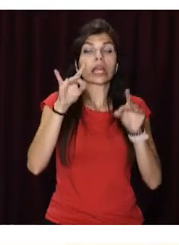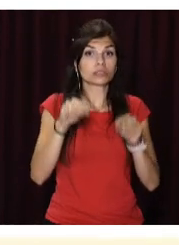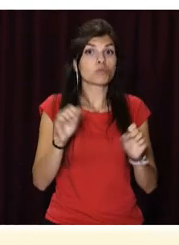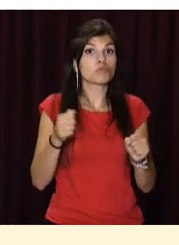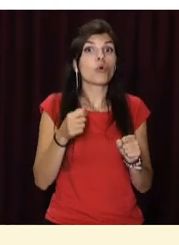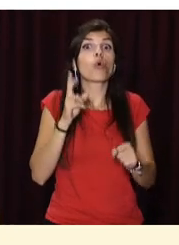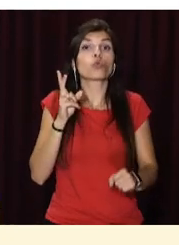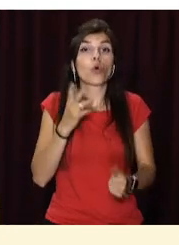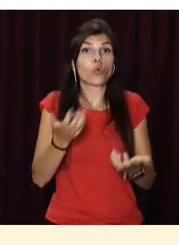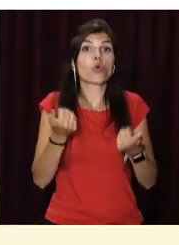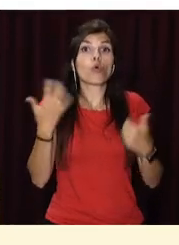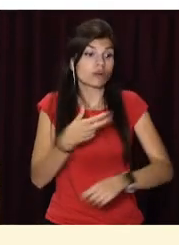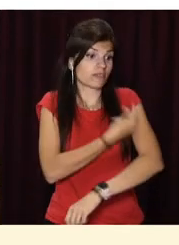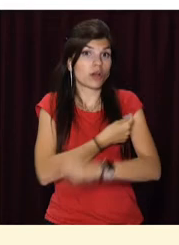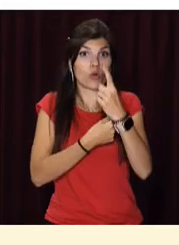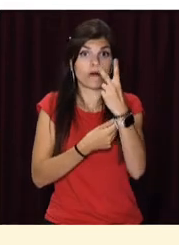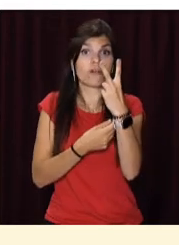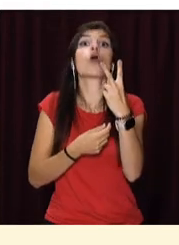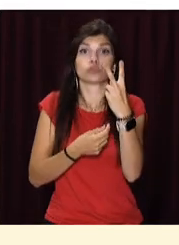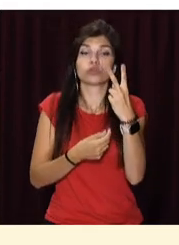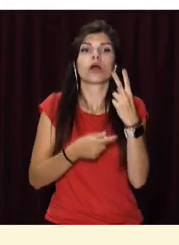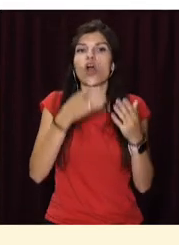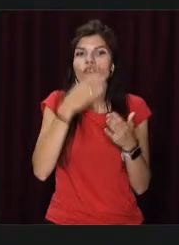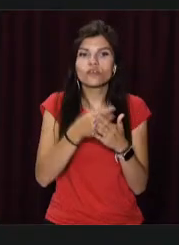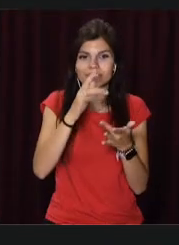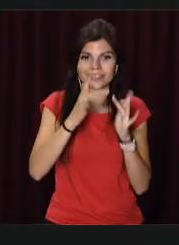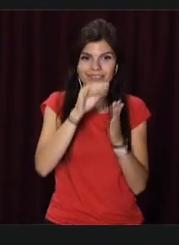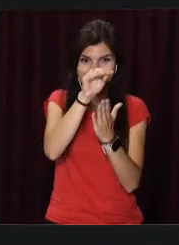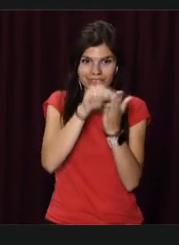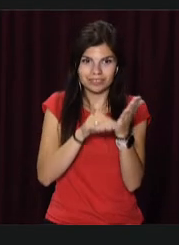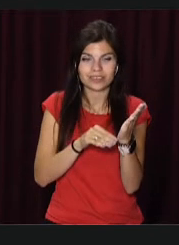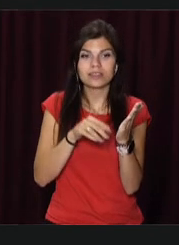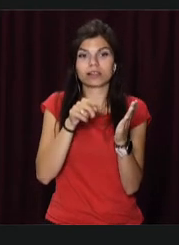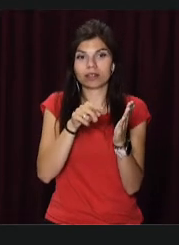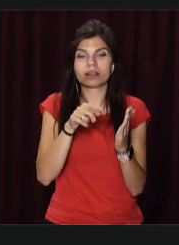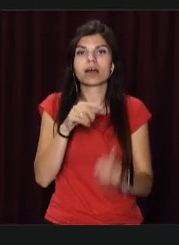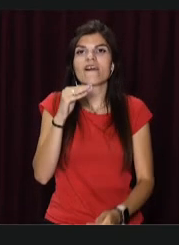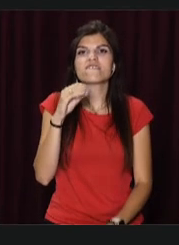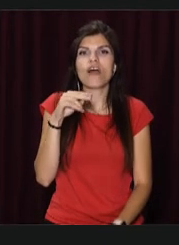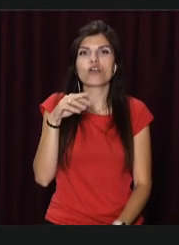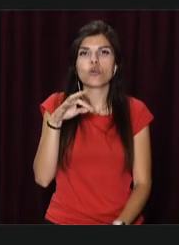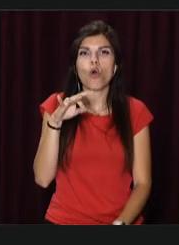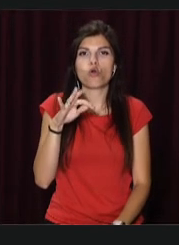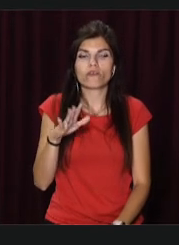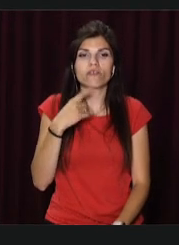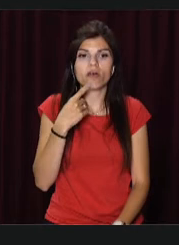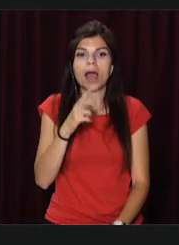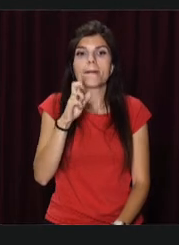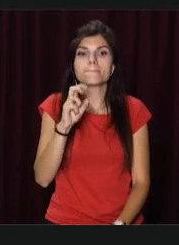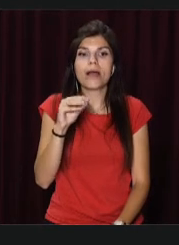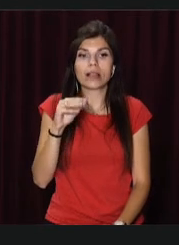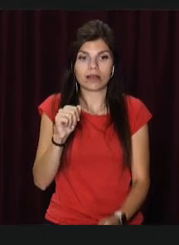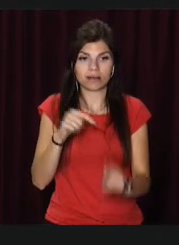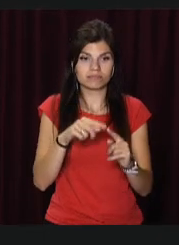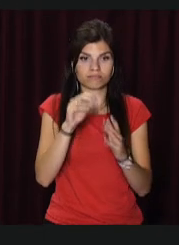отримав вже 2 дози вакцини. На своїй сторінці у соцмережах голова Мінцифри Михайло Федоров зазначив, початок бета-тестування – це